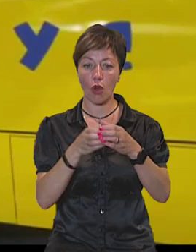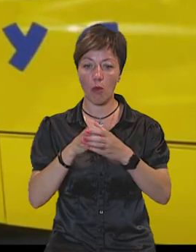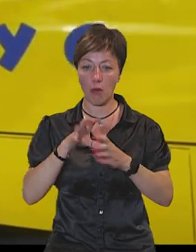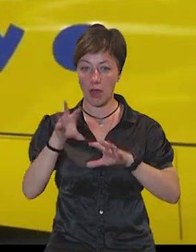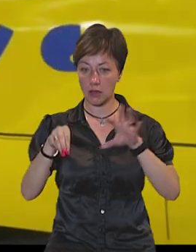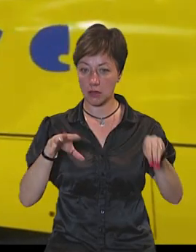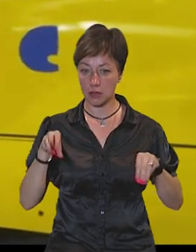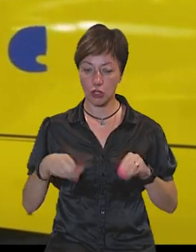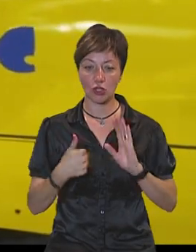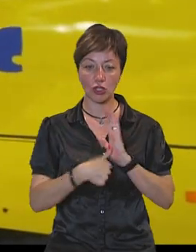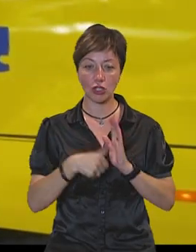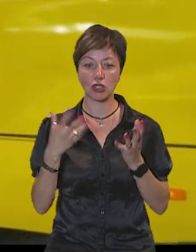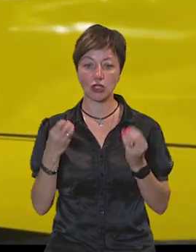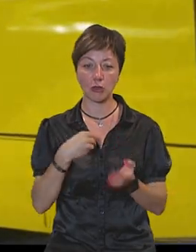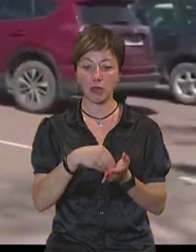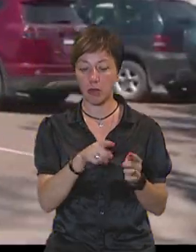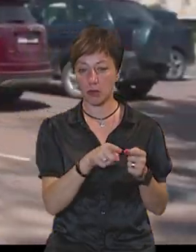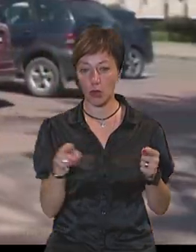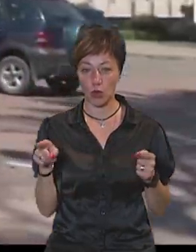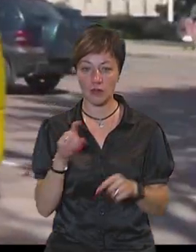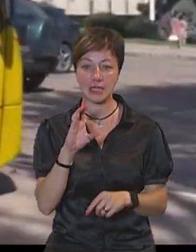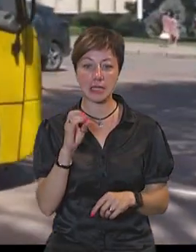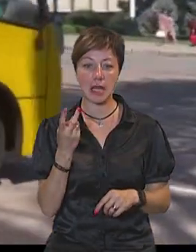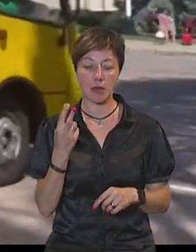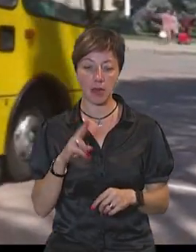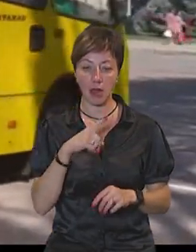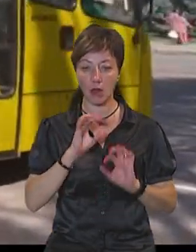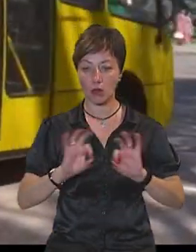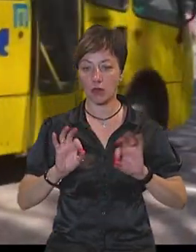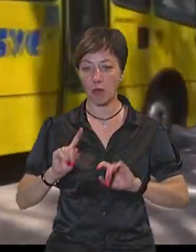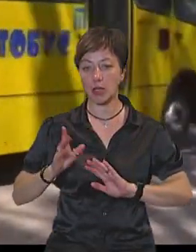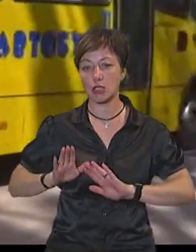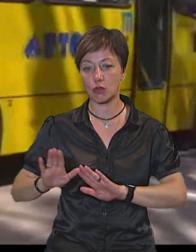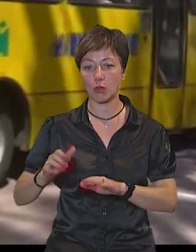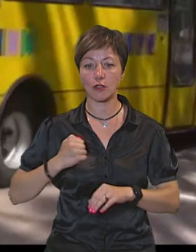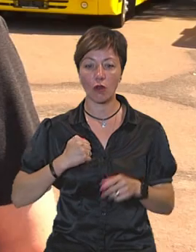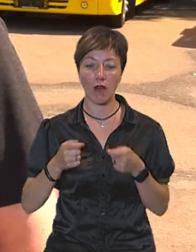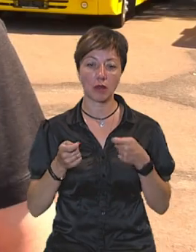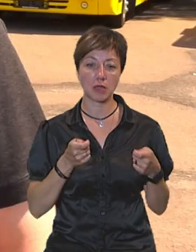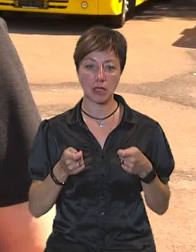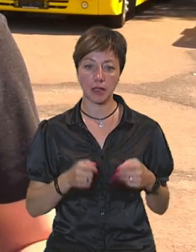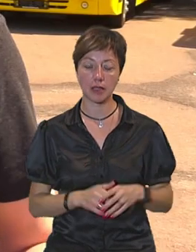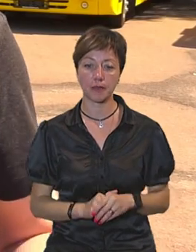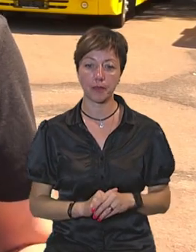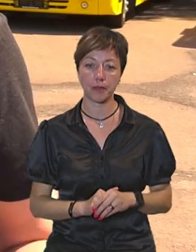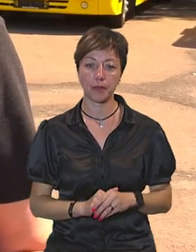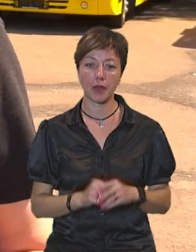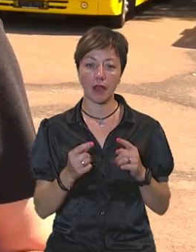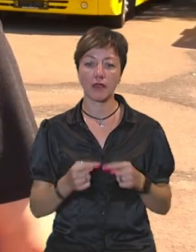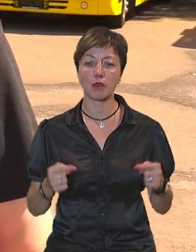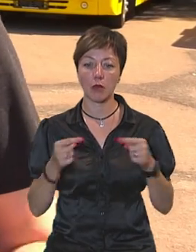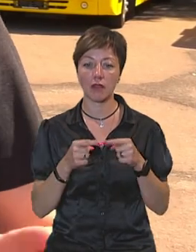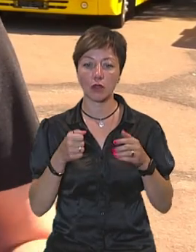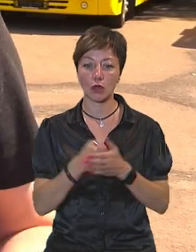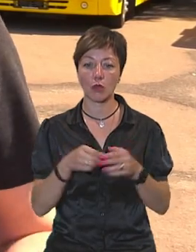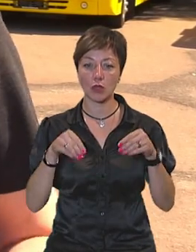Хмельниччини. Ще 6 придбають упродовж серпня, розповів перший заступник голови Хмельницької військової адміністрації Сергій Тюрін. Відповідно до